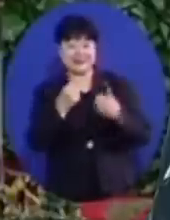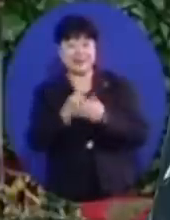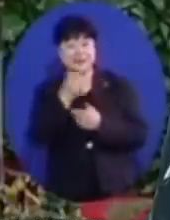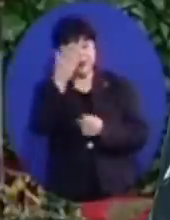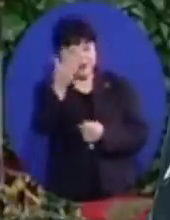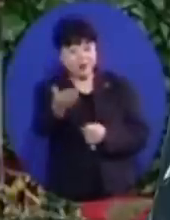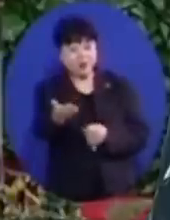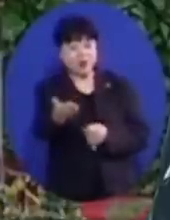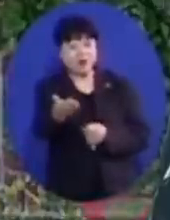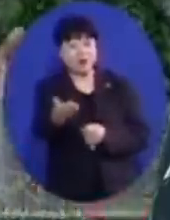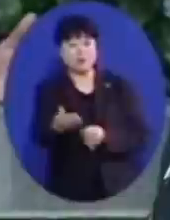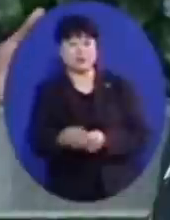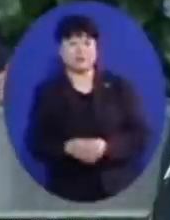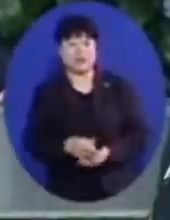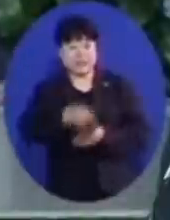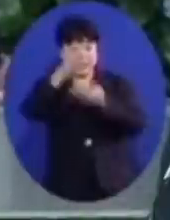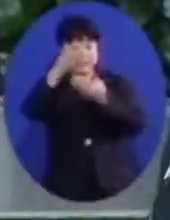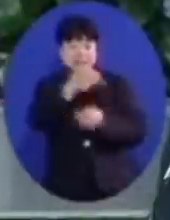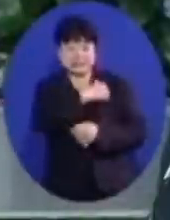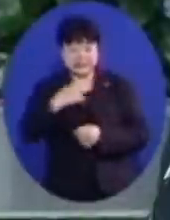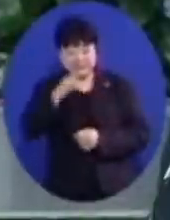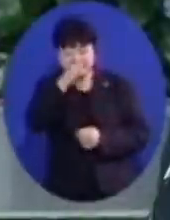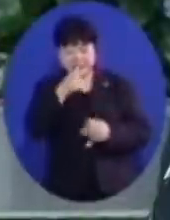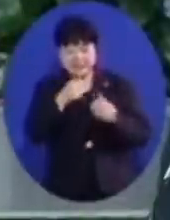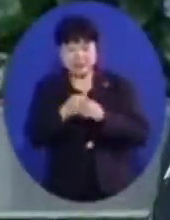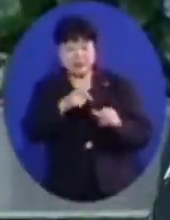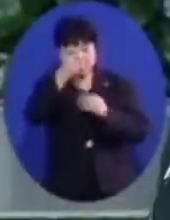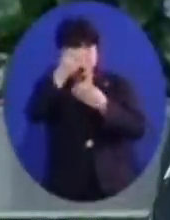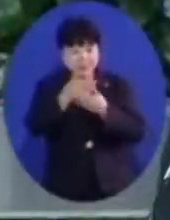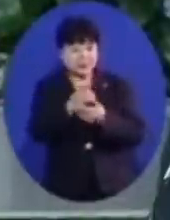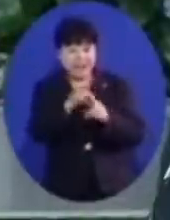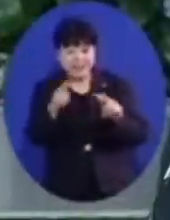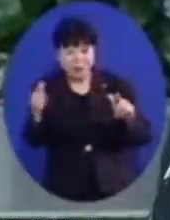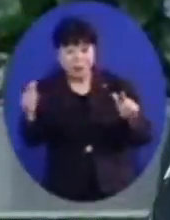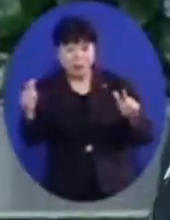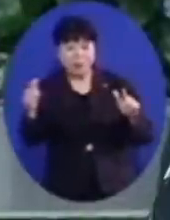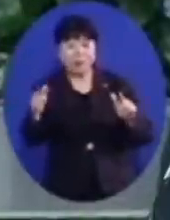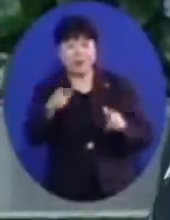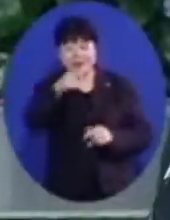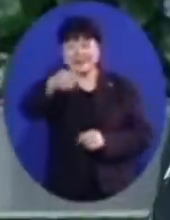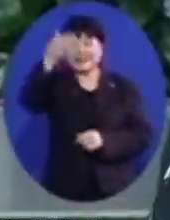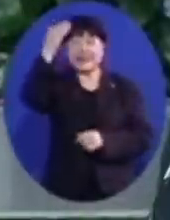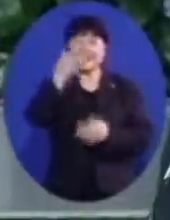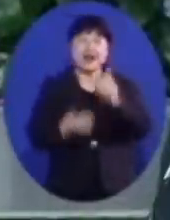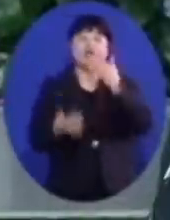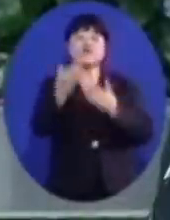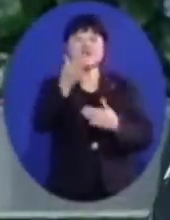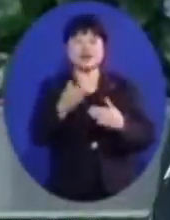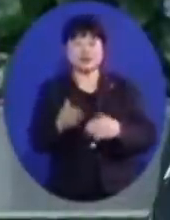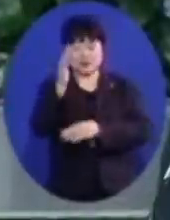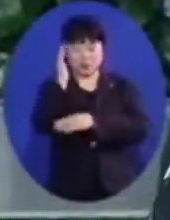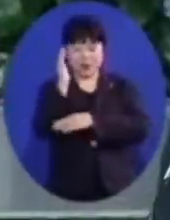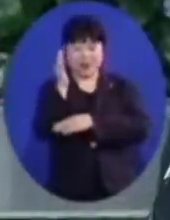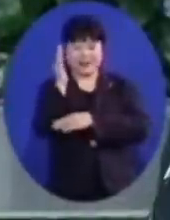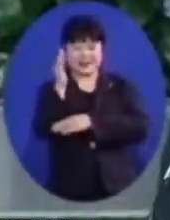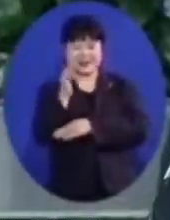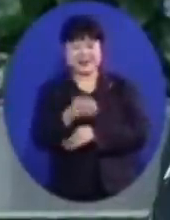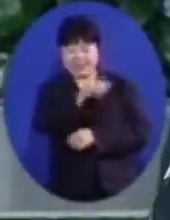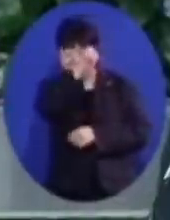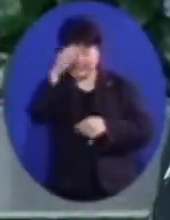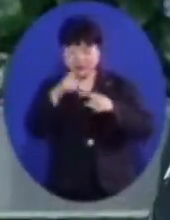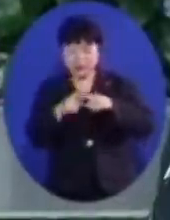여러분이 무슨 가치나 자기 위해서 구원받지 않았습니다 옛날에 불광동에서 목회할 때